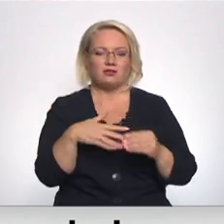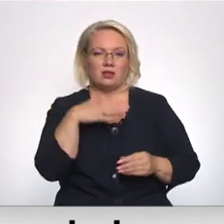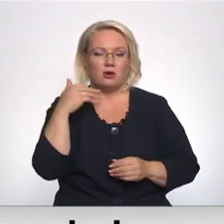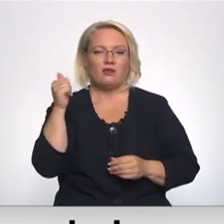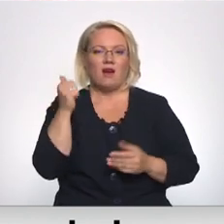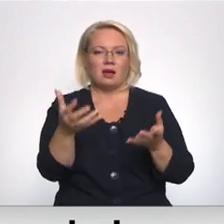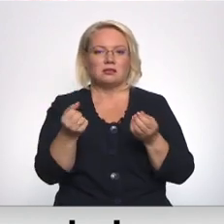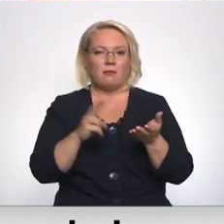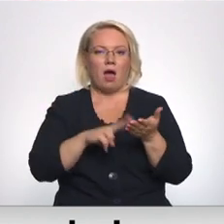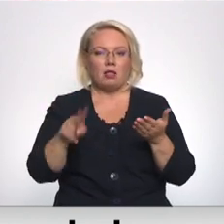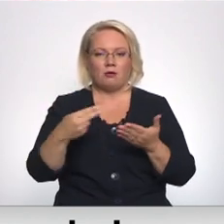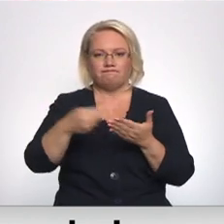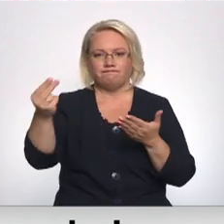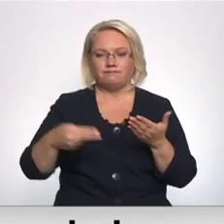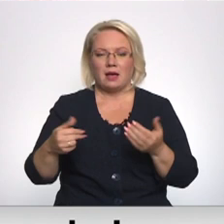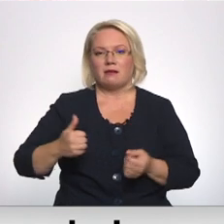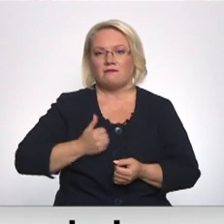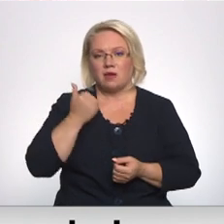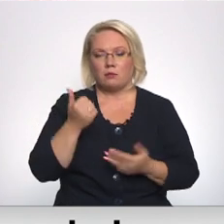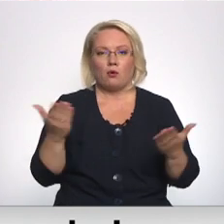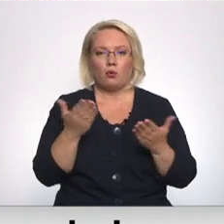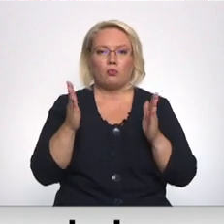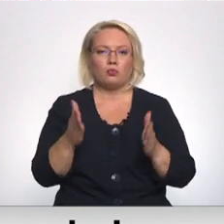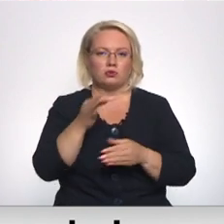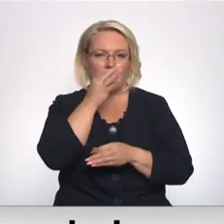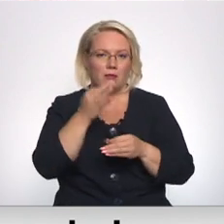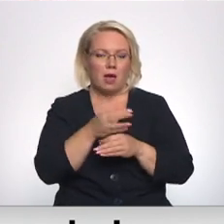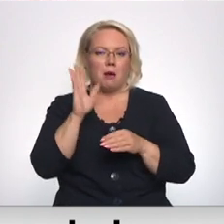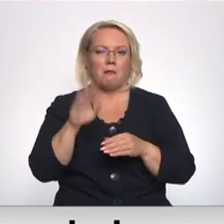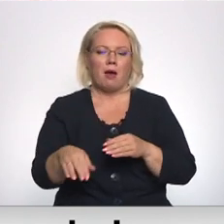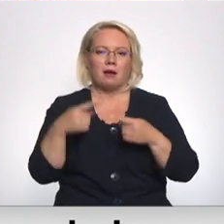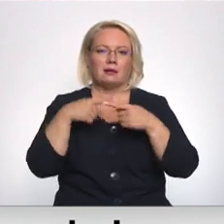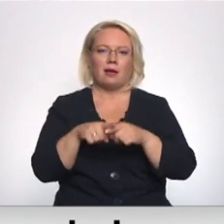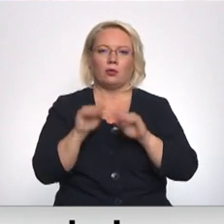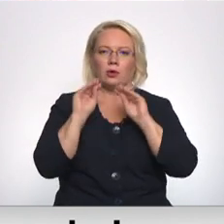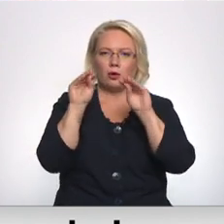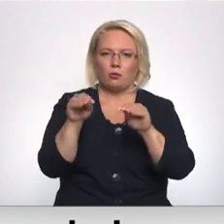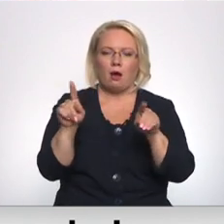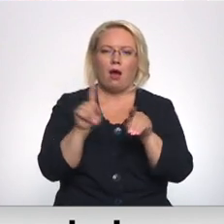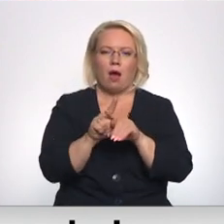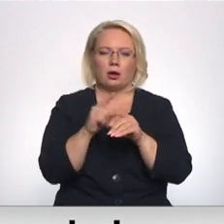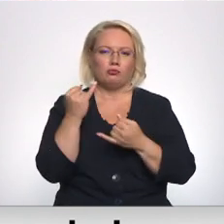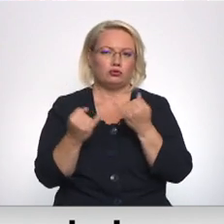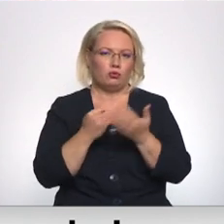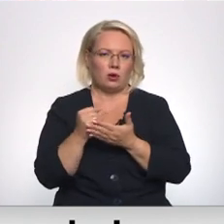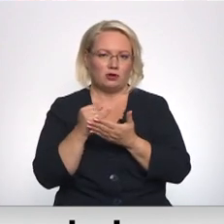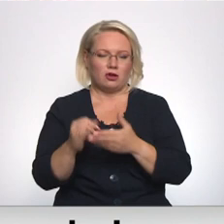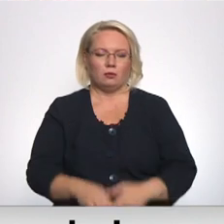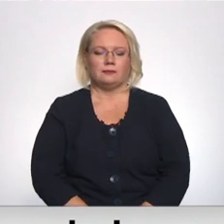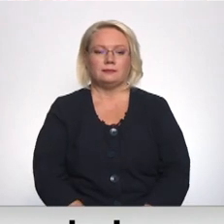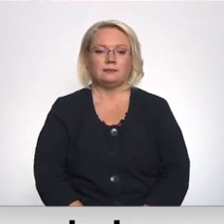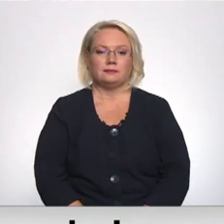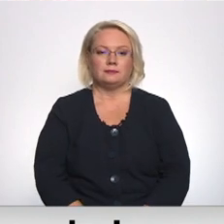saņemt atļauju parakstīt līgumu ar uzņēmumu, kurš būs atbildīgs gan par iekārtu ierīkošanu, gan uzturēšanu. Plašāk stāsta